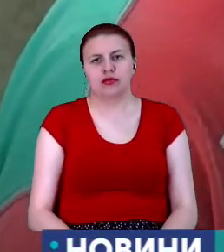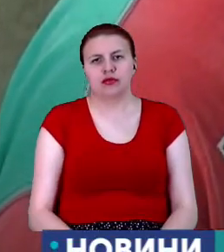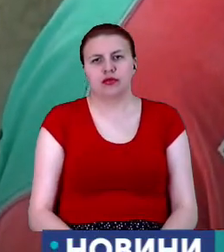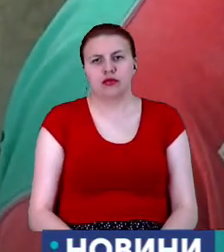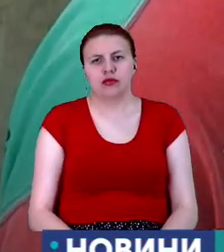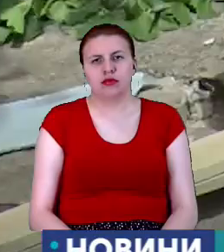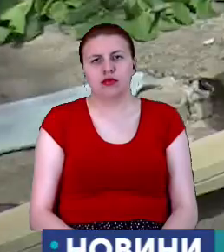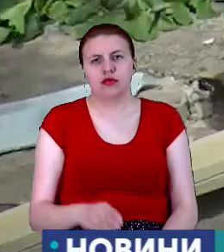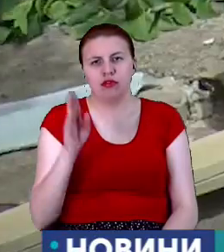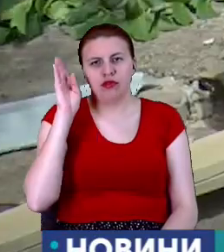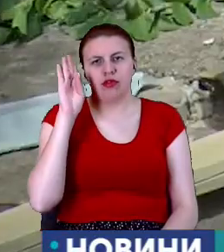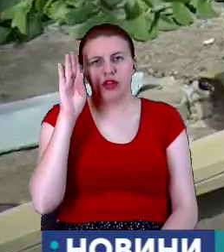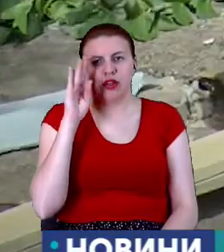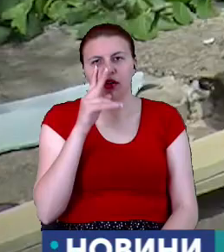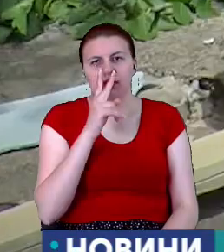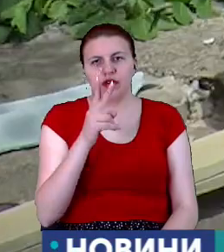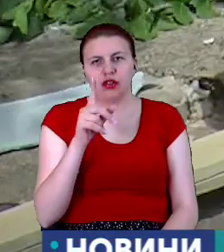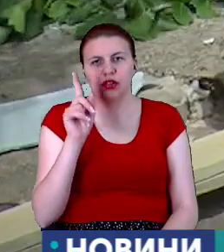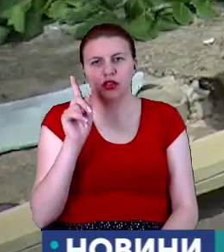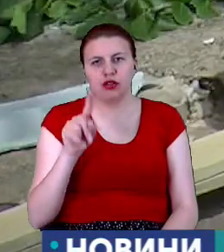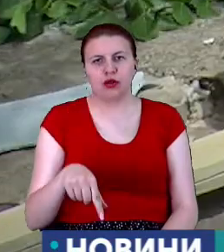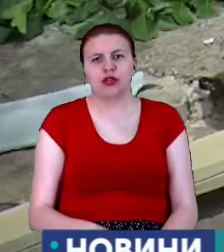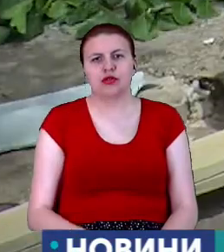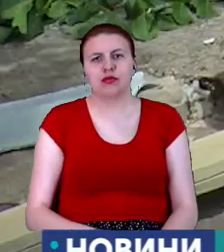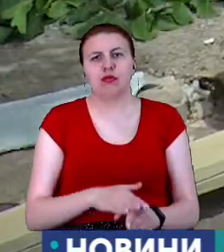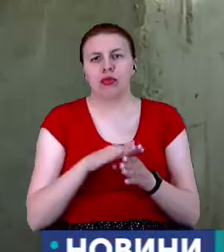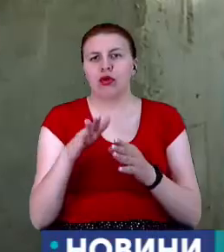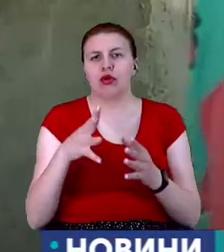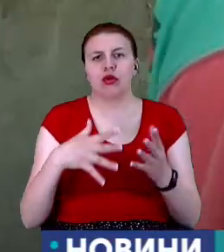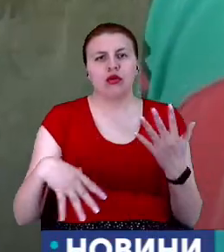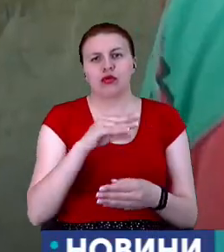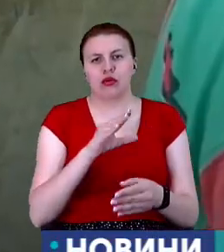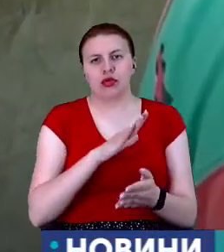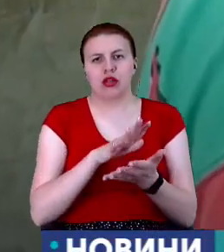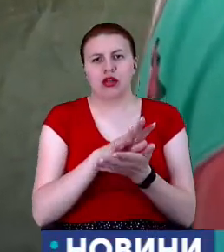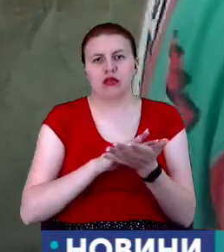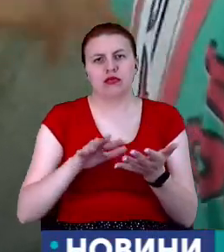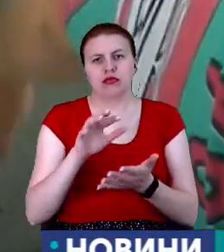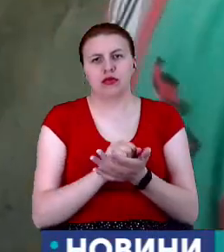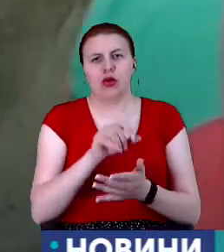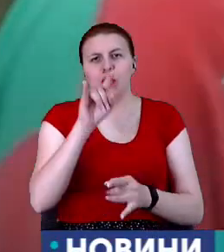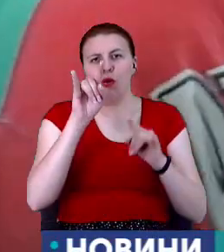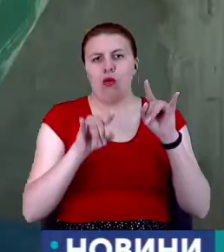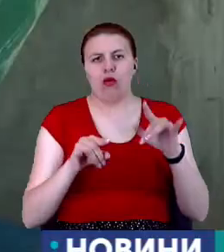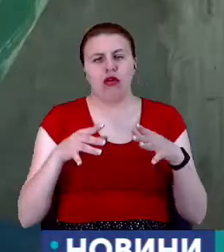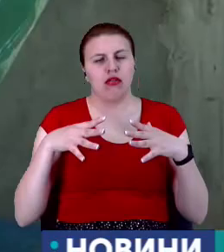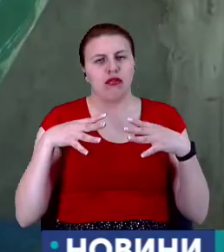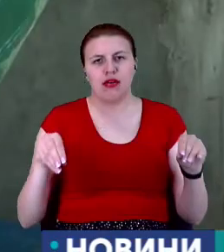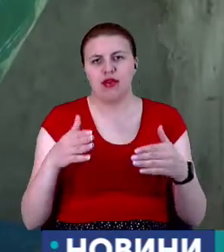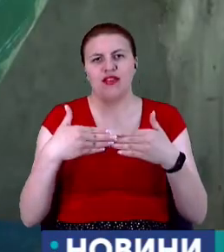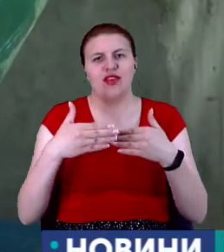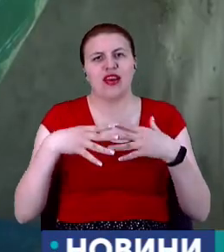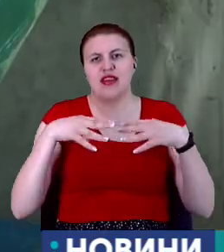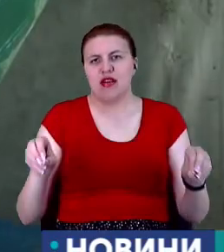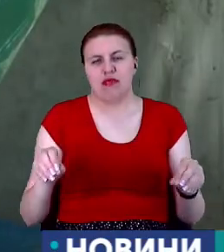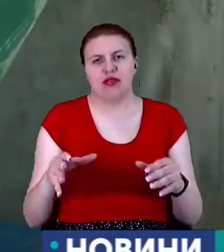Вода, видите, тоже полностью все было разбито. Окон не было, дверей не было. За